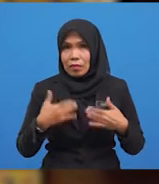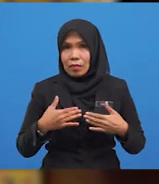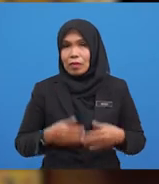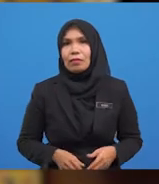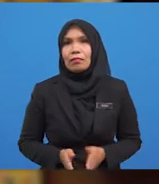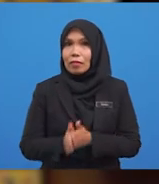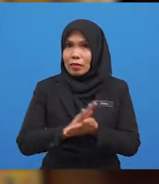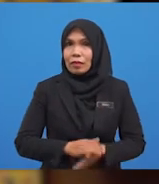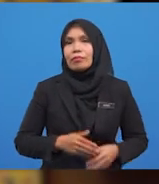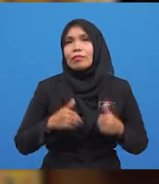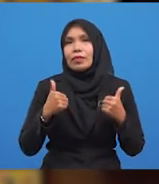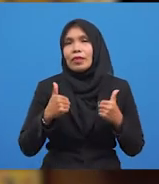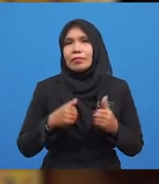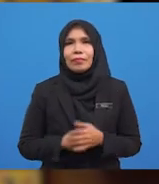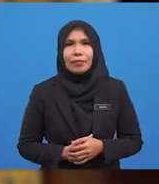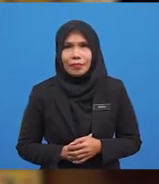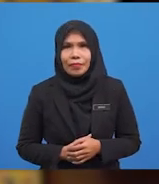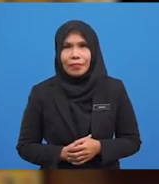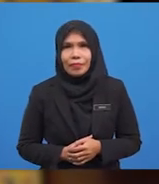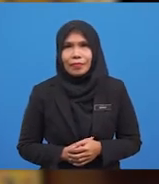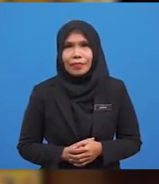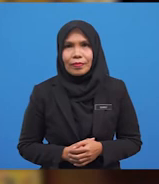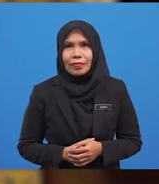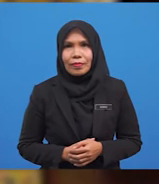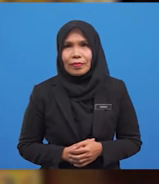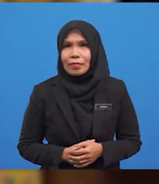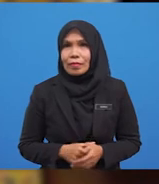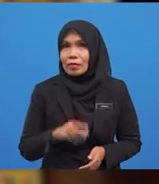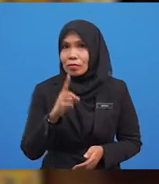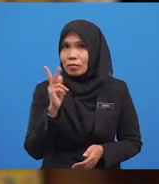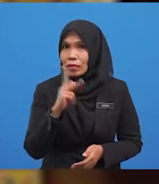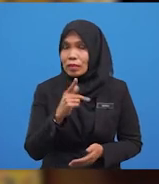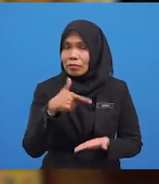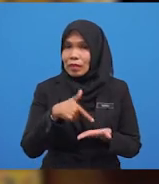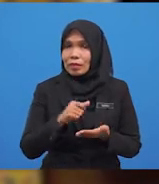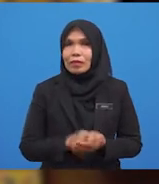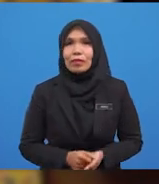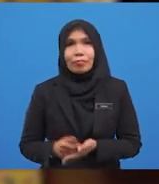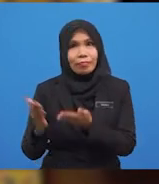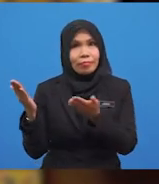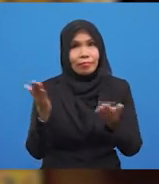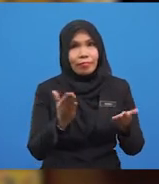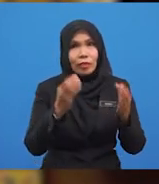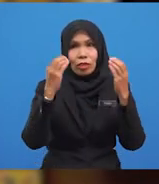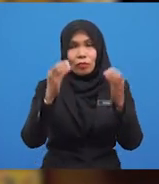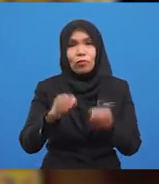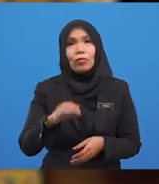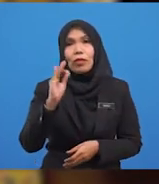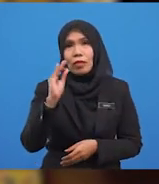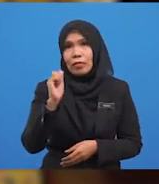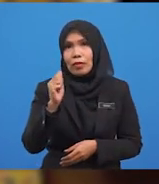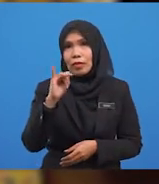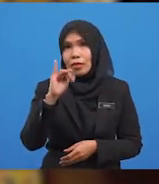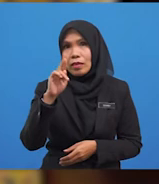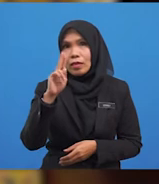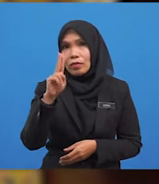Sebelum melabuhkan tirai, cikgu ingin menjemput sekali lagi Cikgu Fairuz untuk bersama-sama kita.